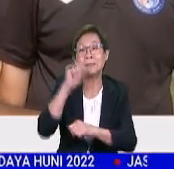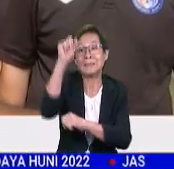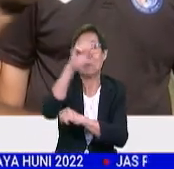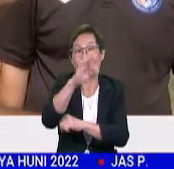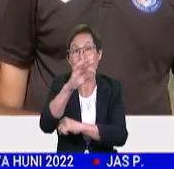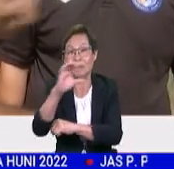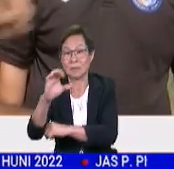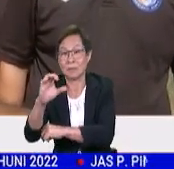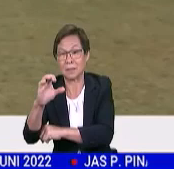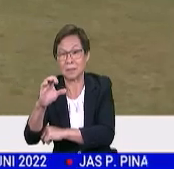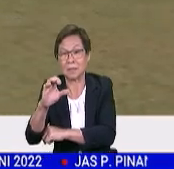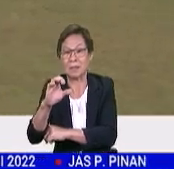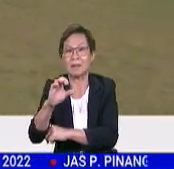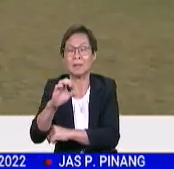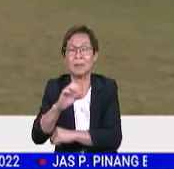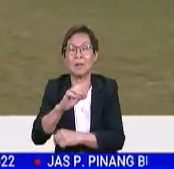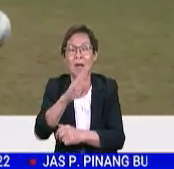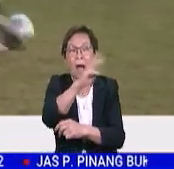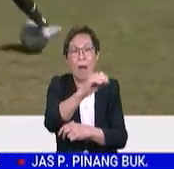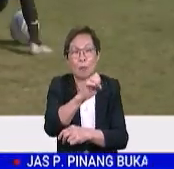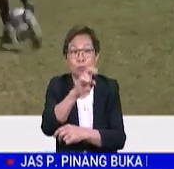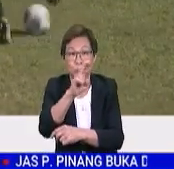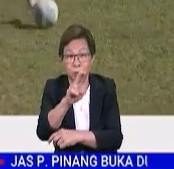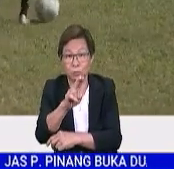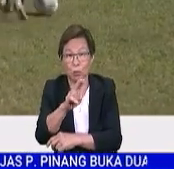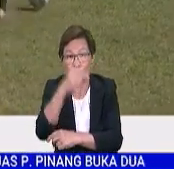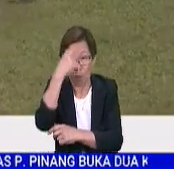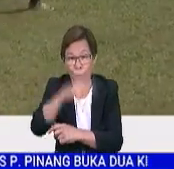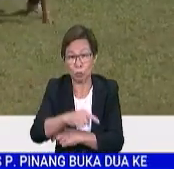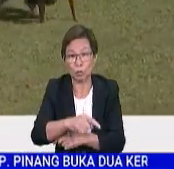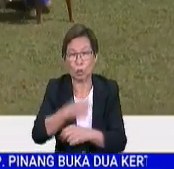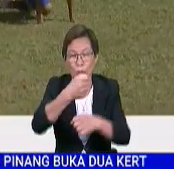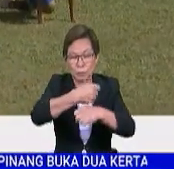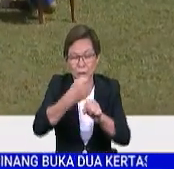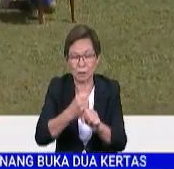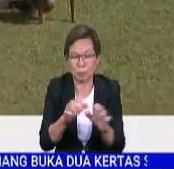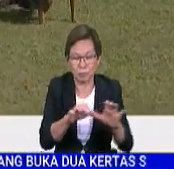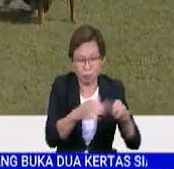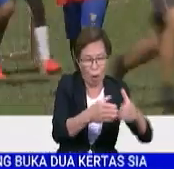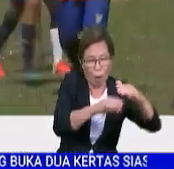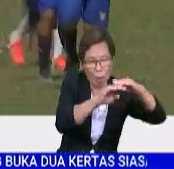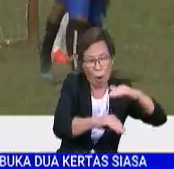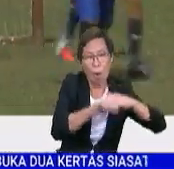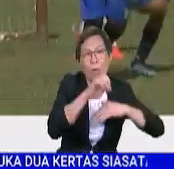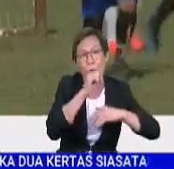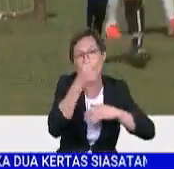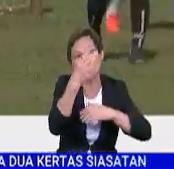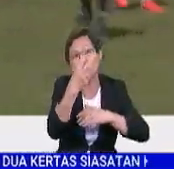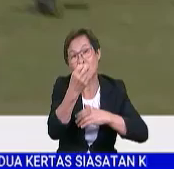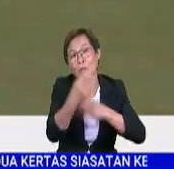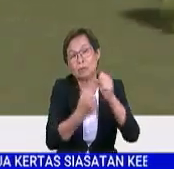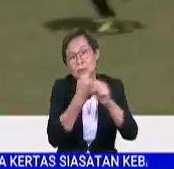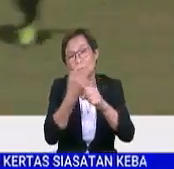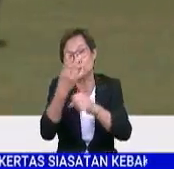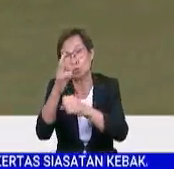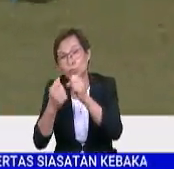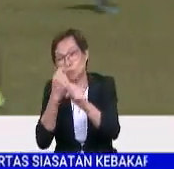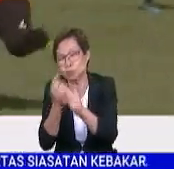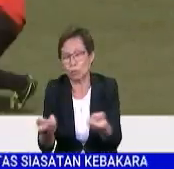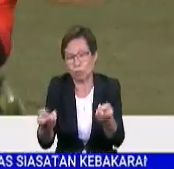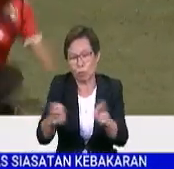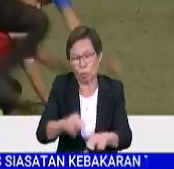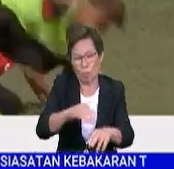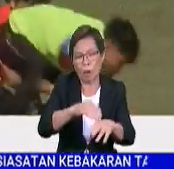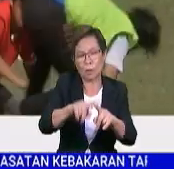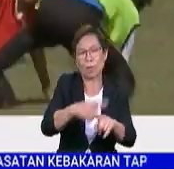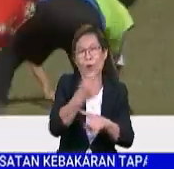Dr jalani Hamdan berkata memorandumfahaman bagi pembentukan pasukan bahwa 12 dan 17 tahun tersebut telah dimeterai